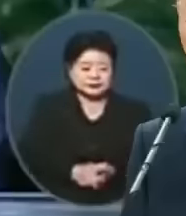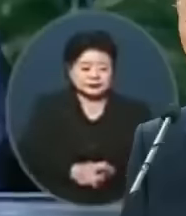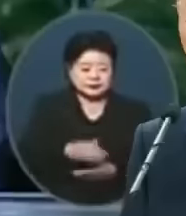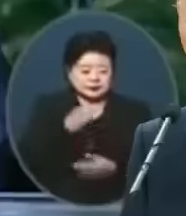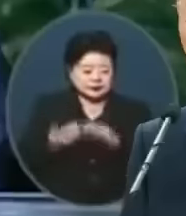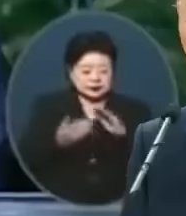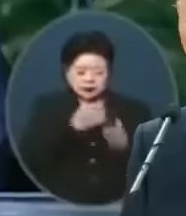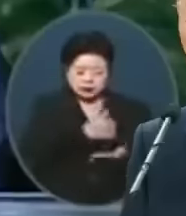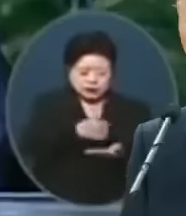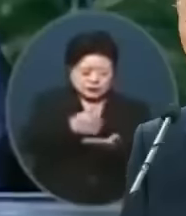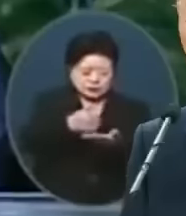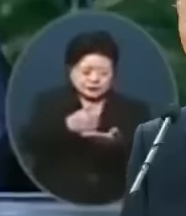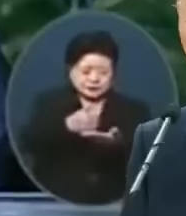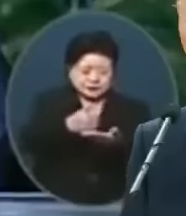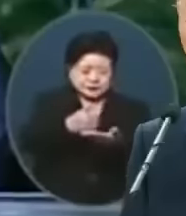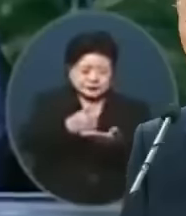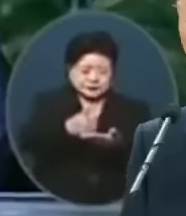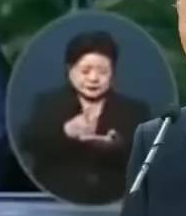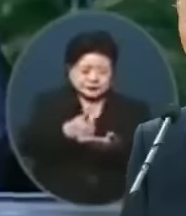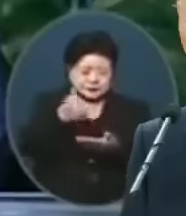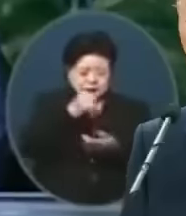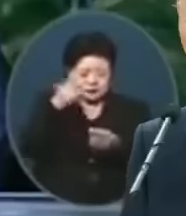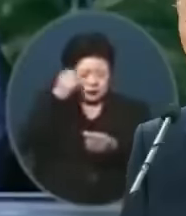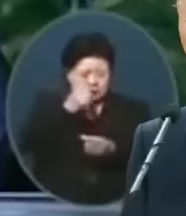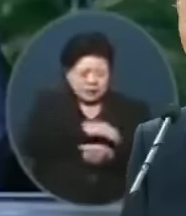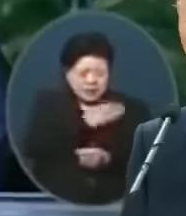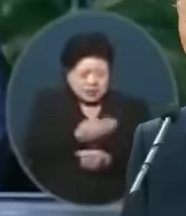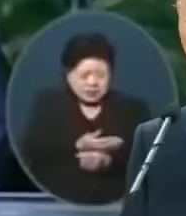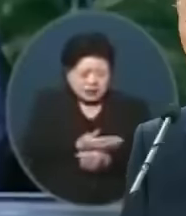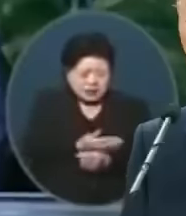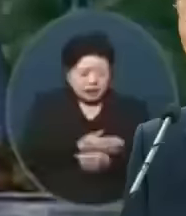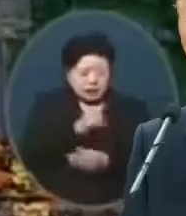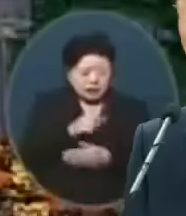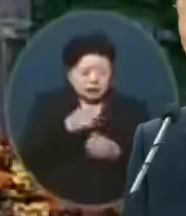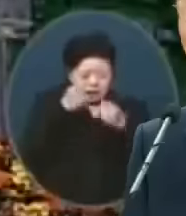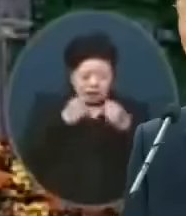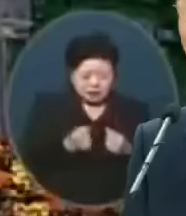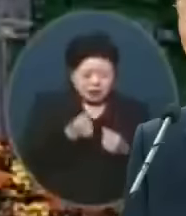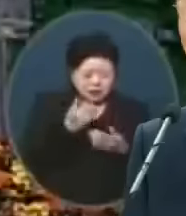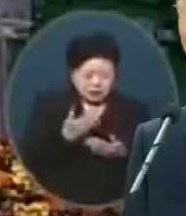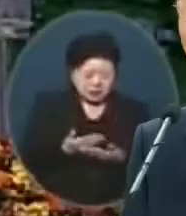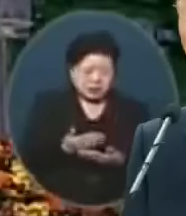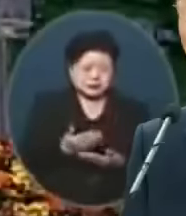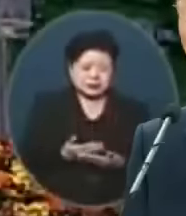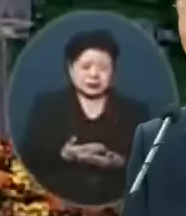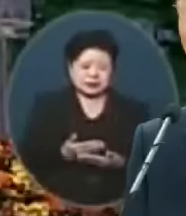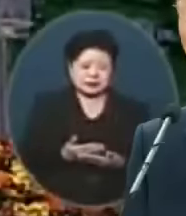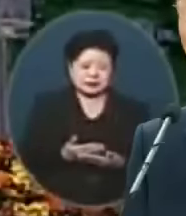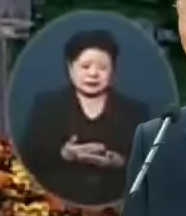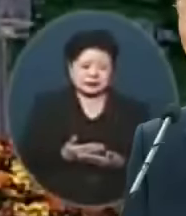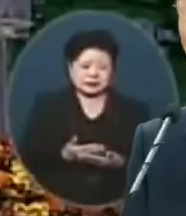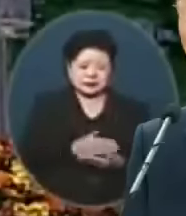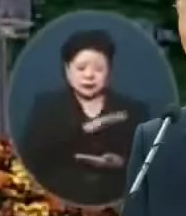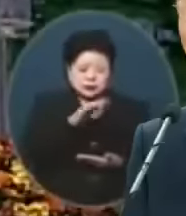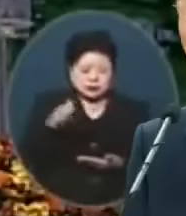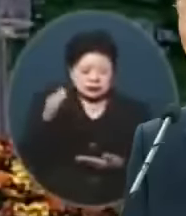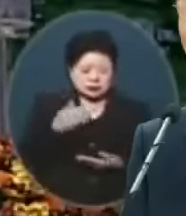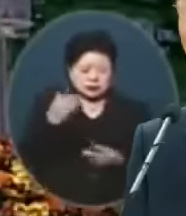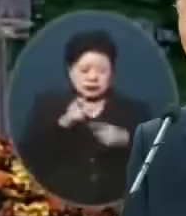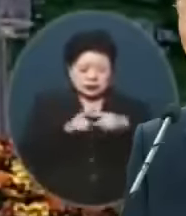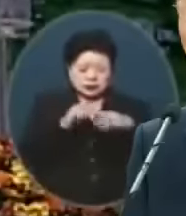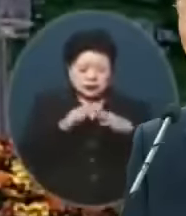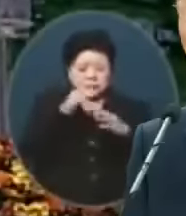전능하신 주님, 성령님의 능력이 우리 가운데 임하여 계십니다. 우리를 성전